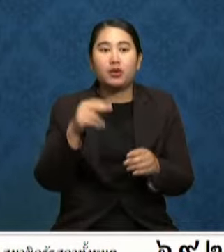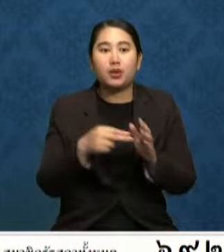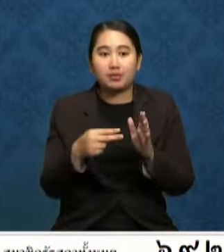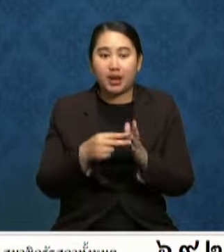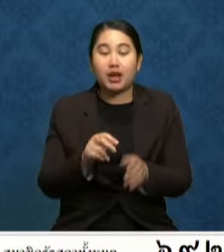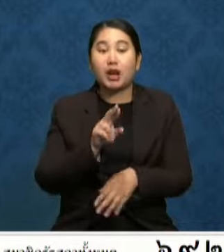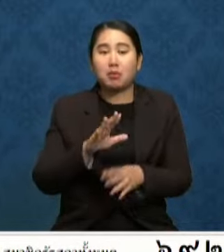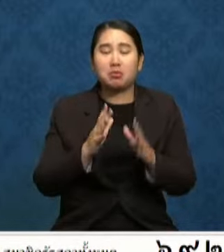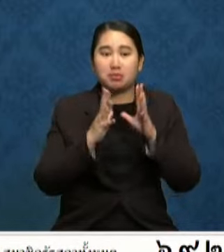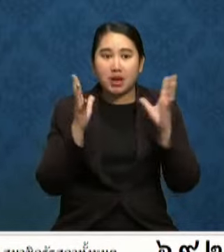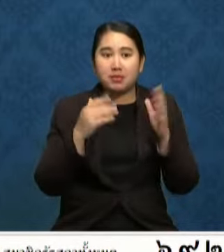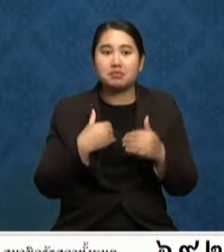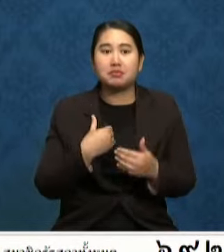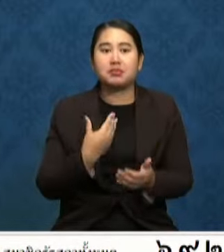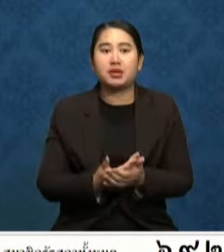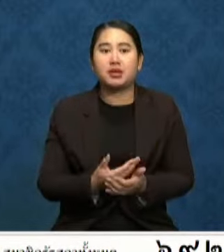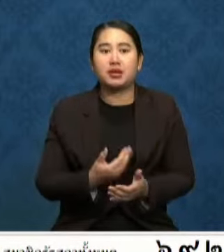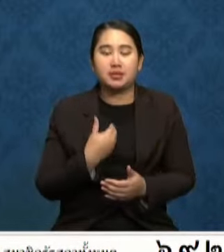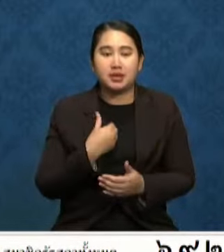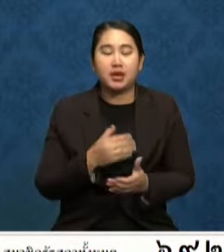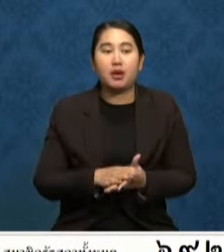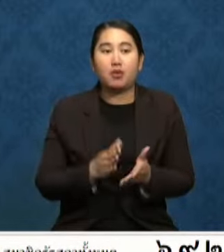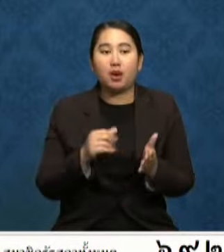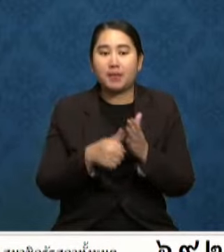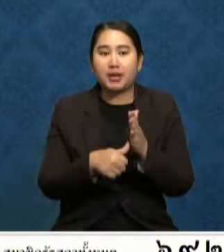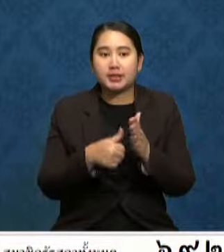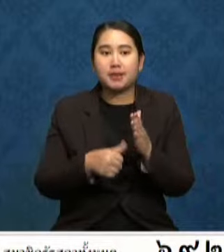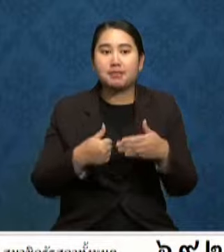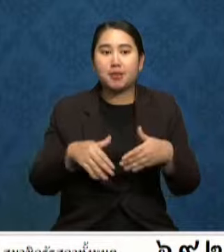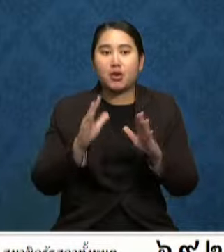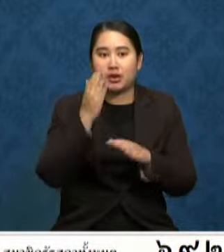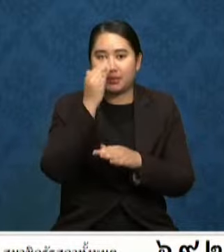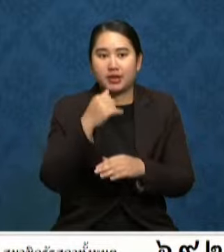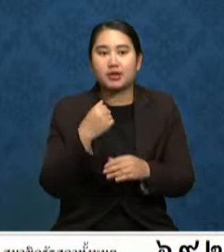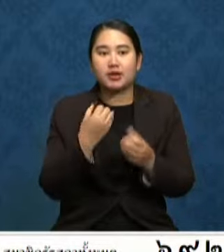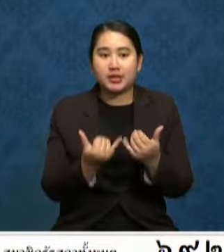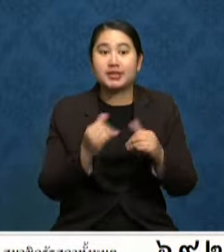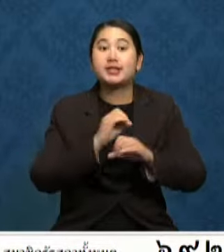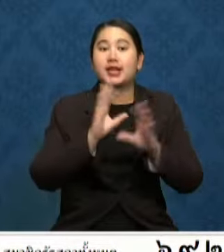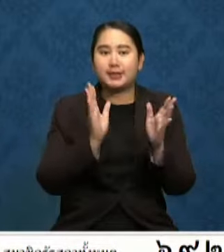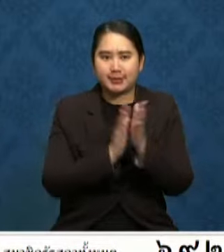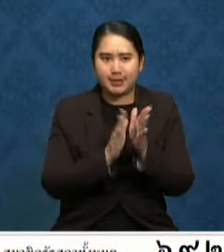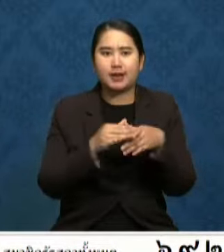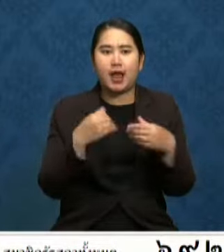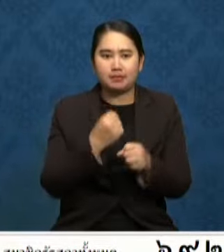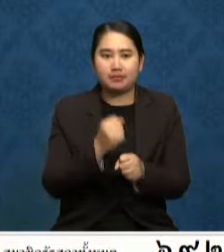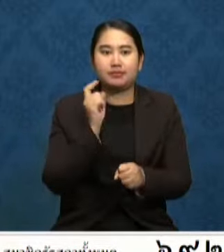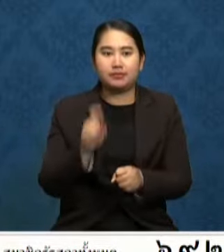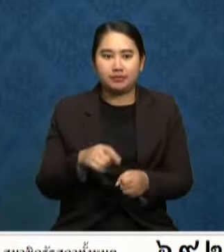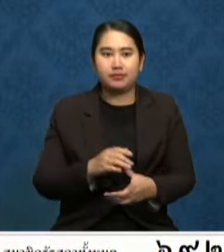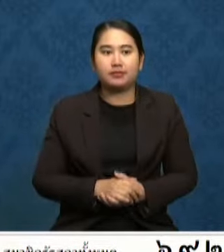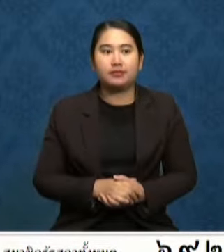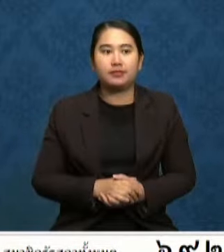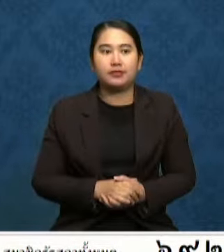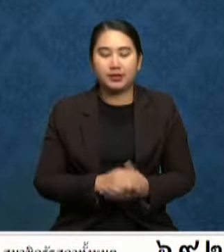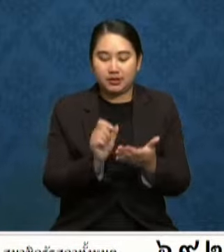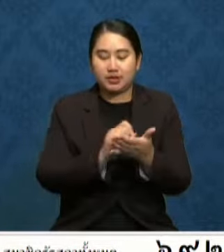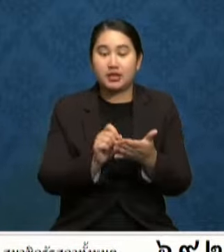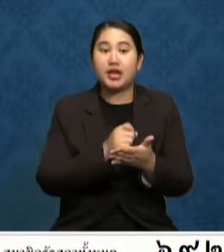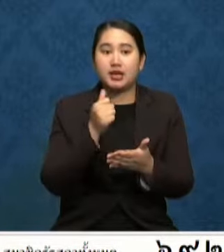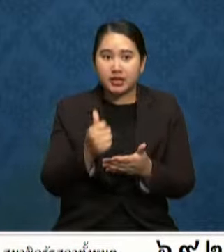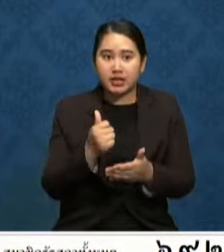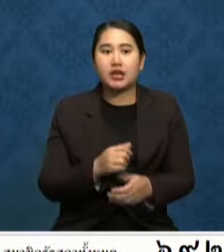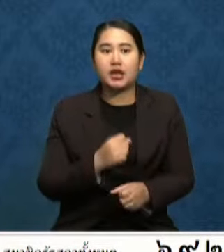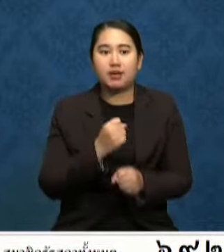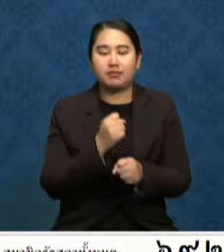นอกระบบนเยอะ เงินใ้ดน seinen bicไปปลอยไทำไม นี่ชัดเลยผมเคียังใหทำให้ได้เขียนด...ดีแล้...เกลางห